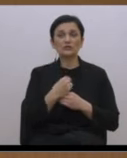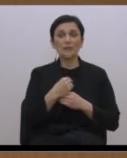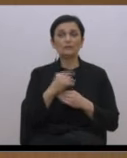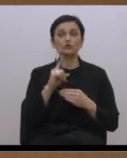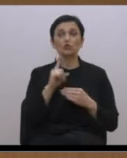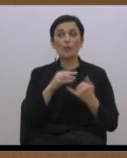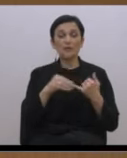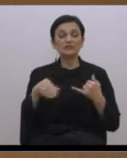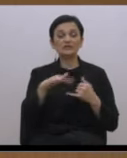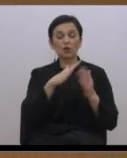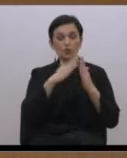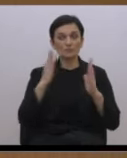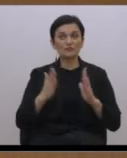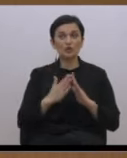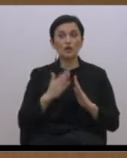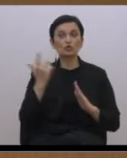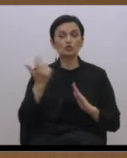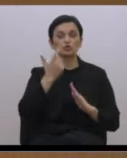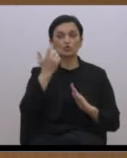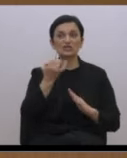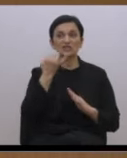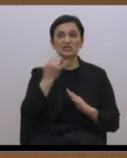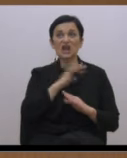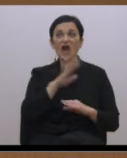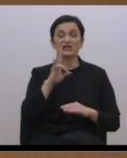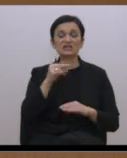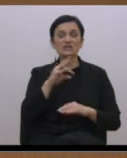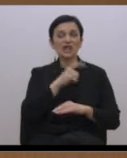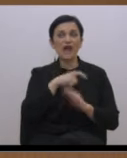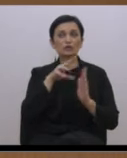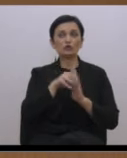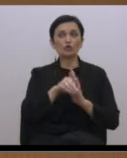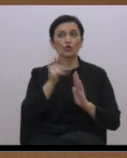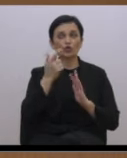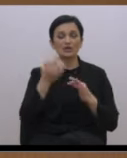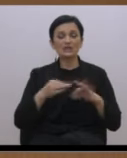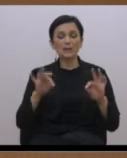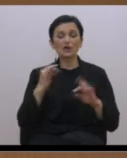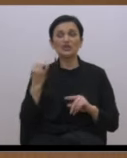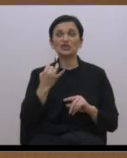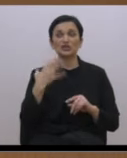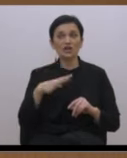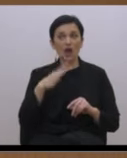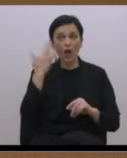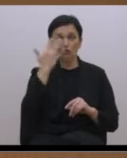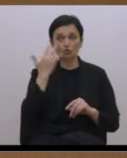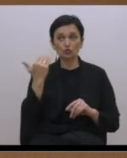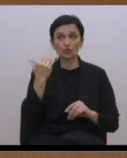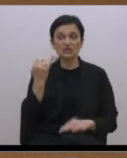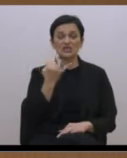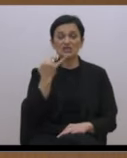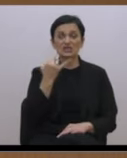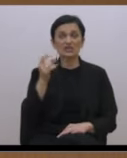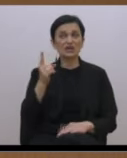რომ არც ტერიტორიული მთლიანობის და სუვერენიტეტის ინტერესი, არც ნატოში გაწევრიანების და არც დემოკრატიის ინტერესი, ქართული ოცნების ინტერესი